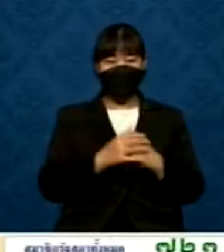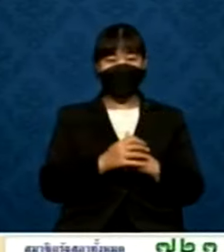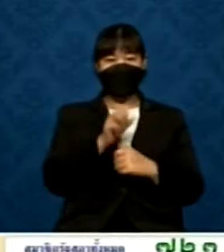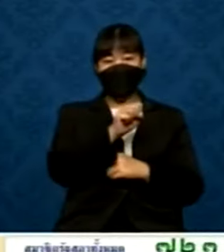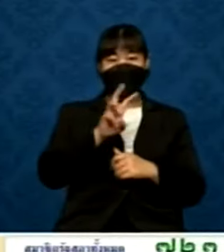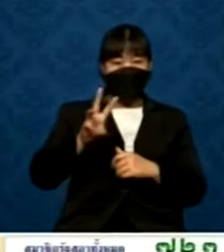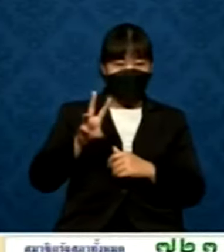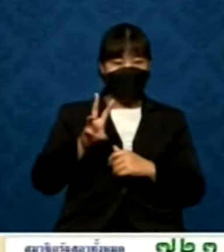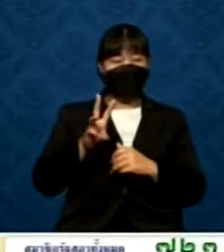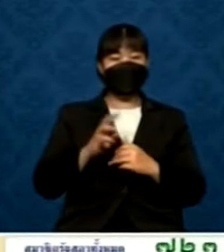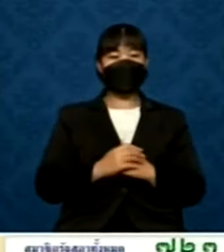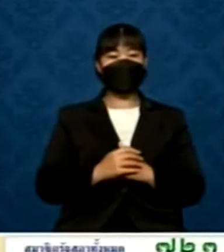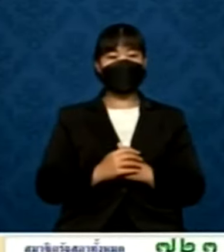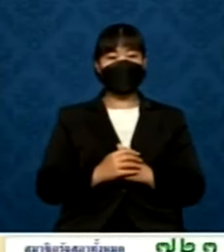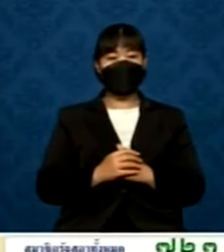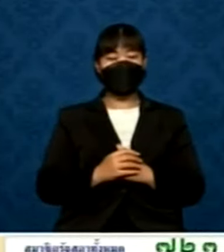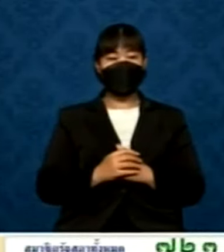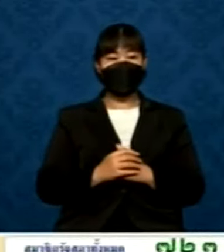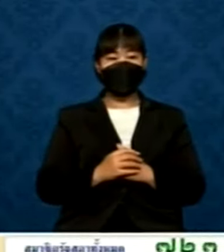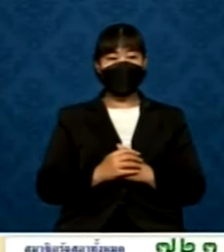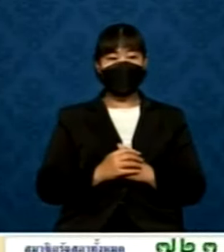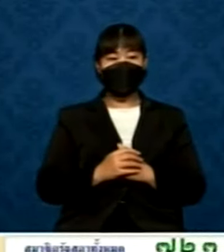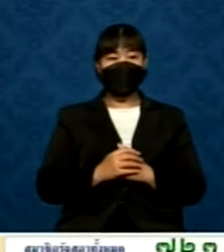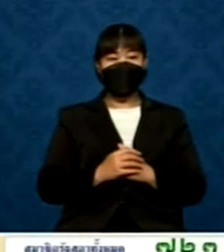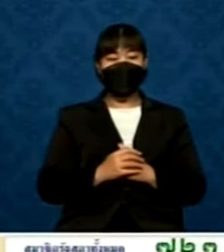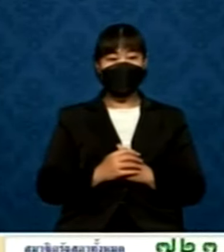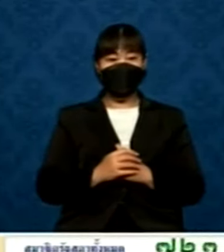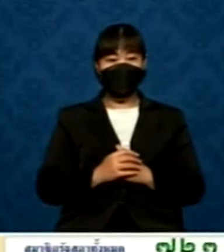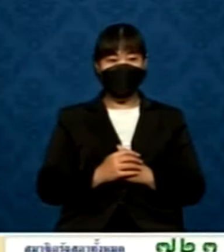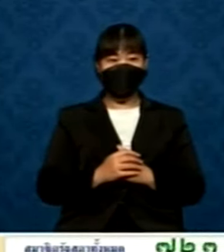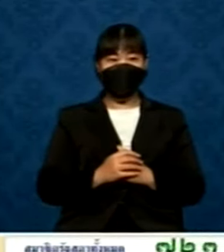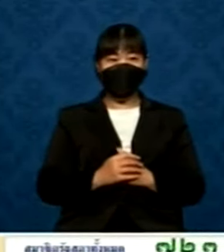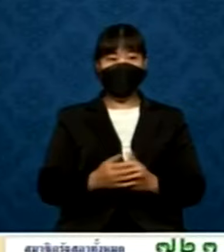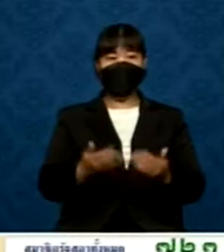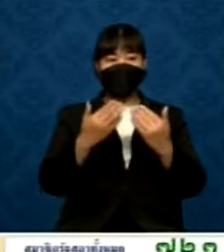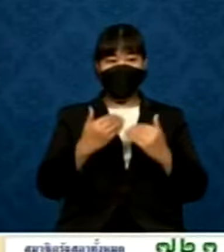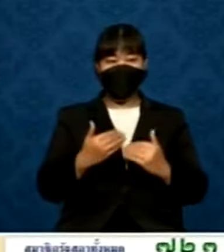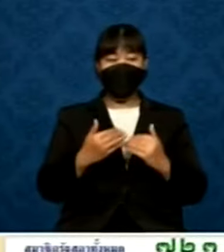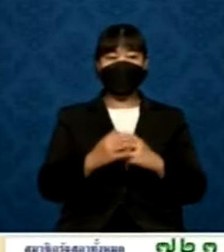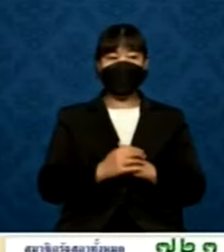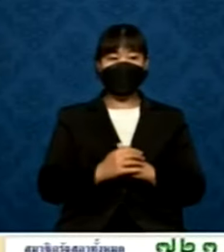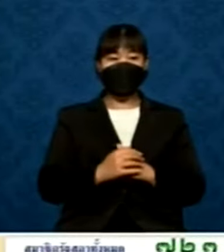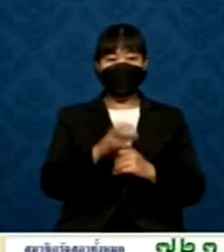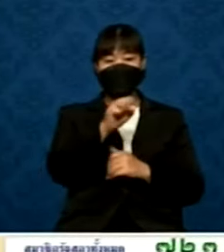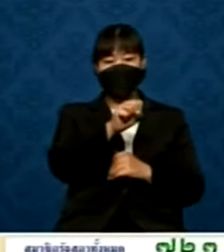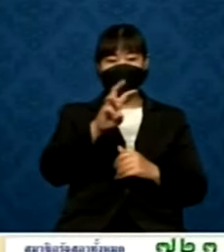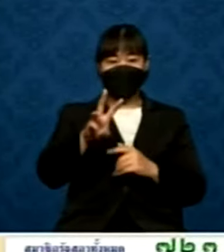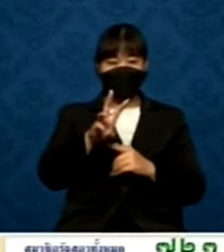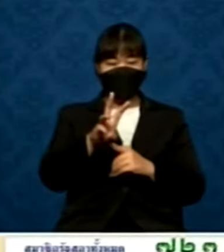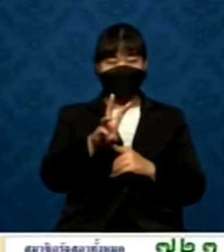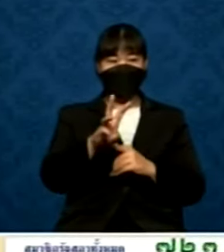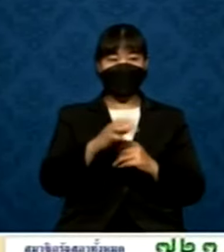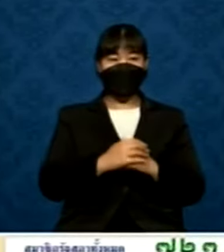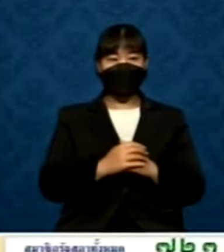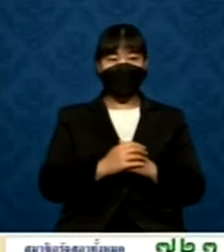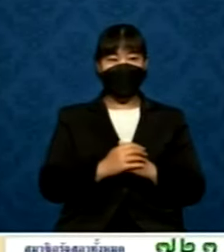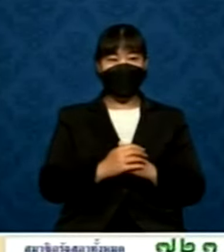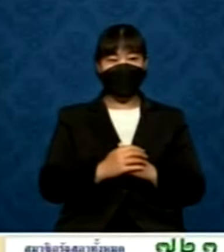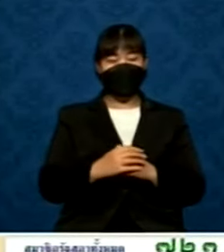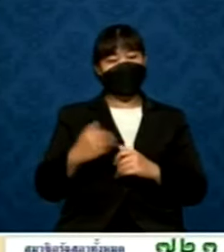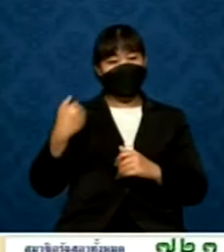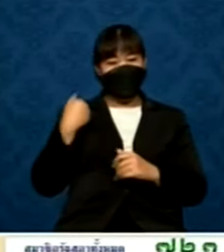งขึ้นประการถัดไปครับเรื่องเกี่ยวกับการจำเป็นต้องมีวุฒิสภาเพื่อจะไว้คอยตรวจสอบ